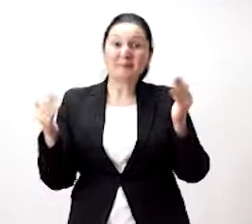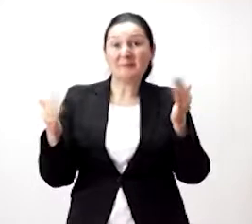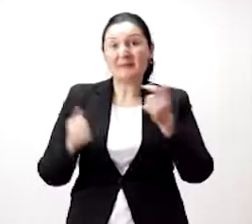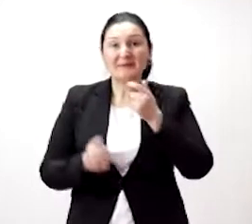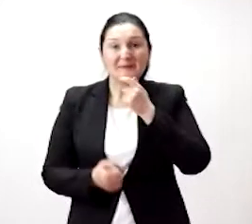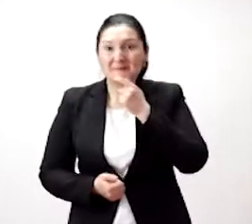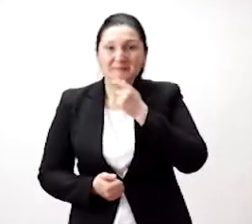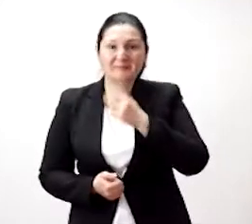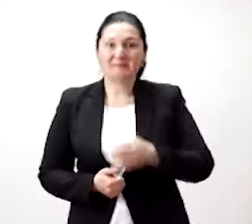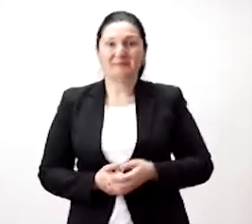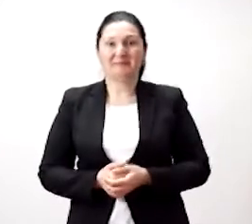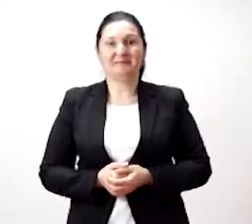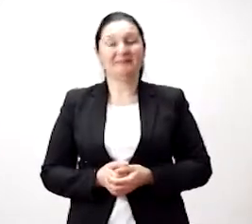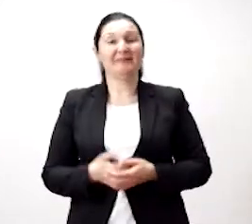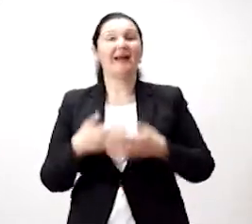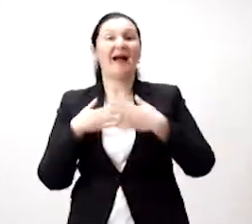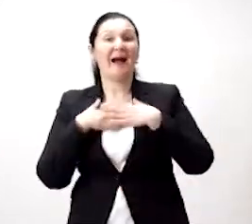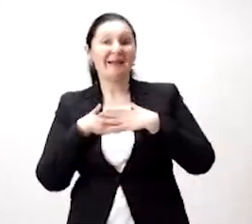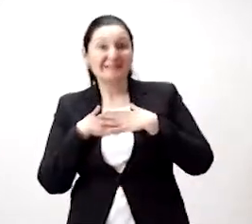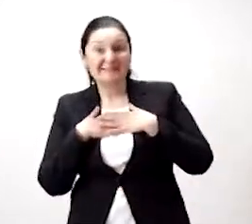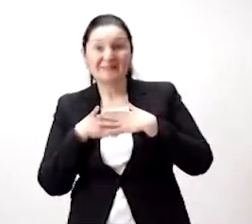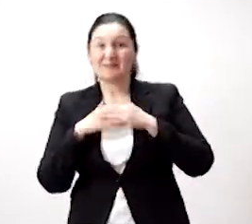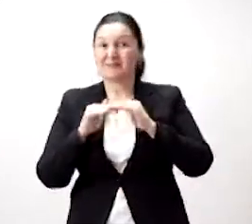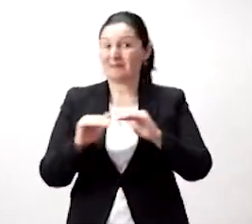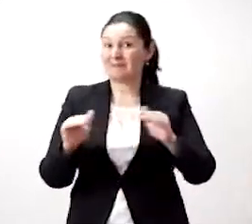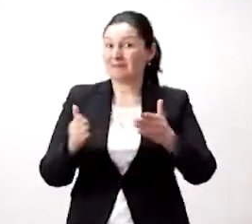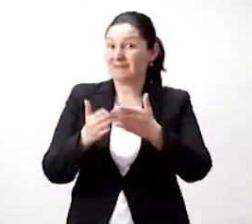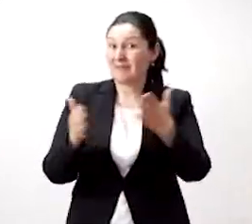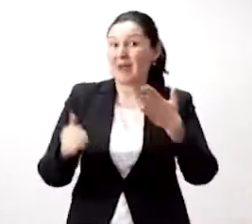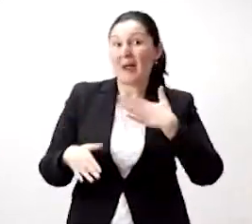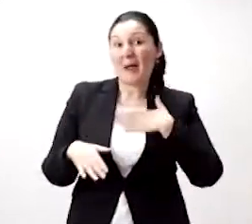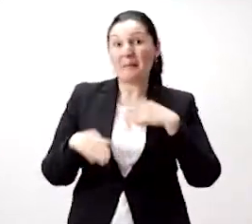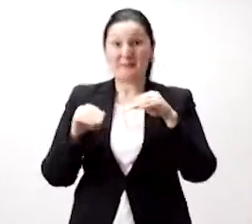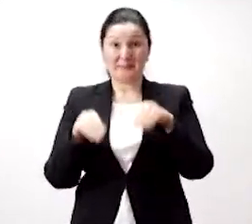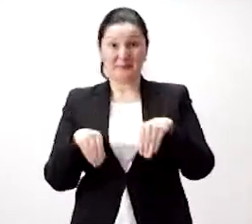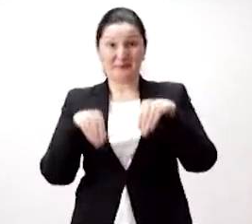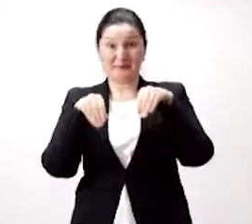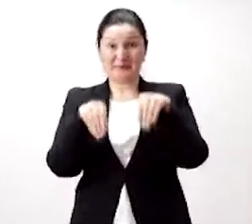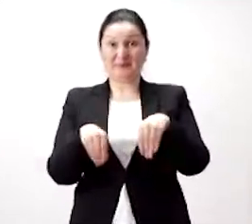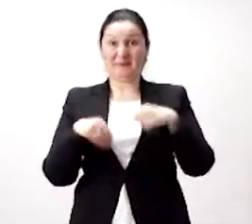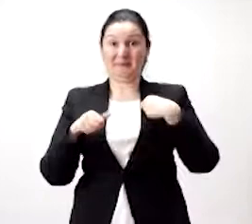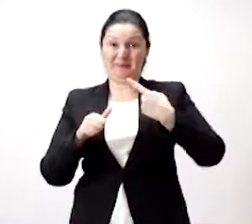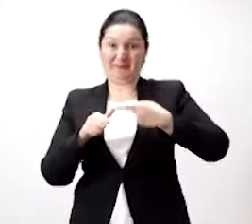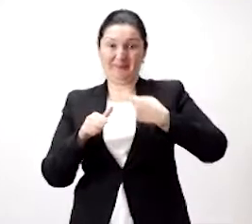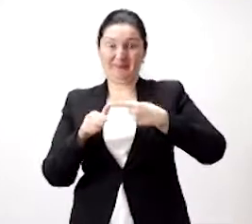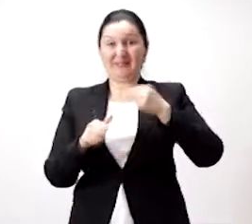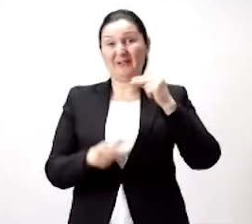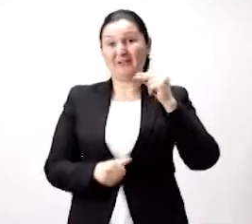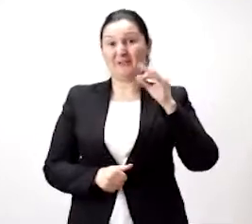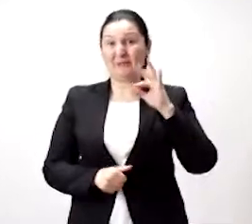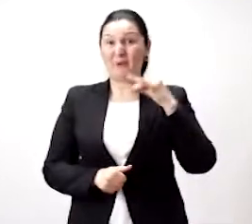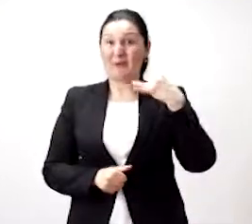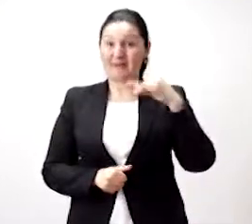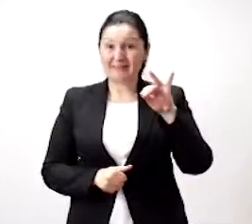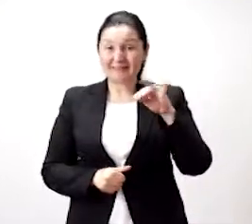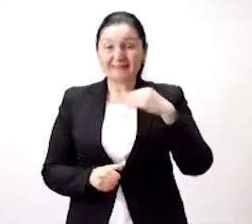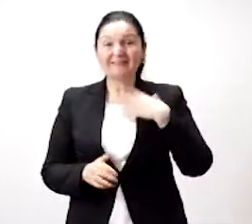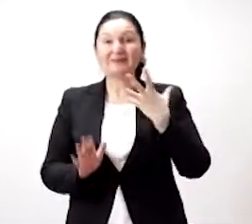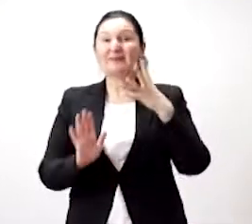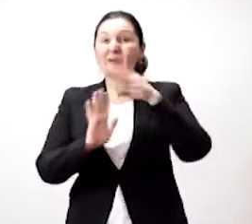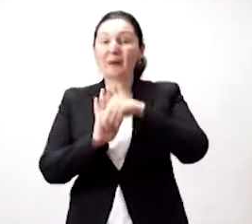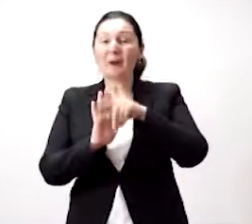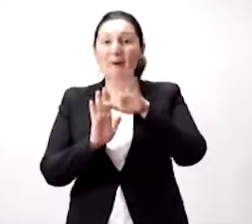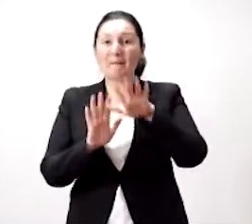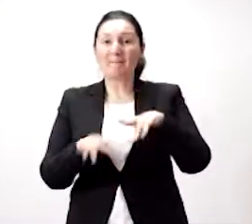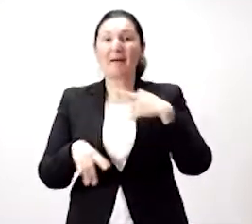Биёед. Салом, бачаҳо. Ман кенгуруча ҳастам. Номам Джой. Дар қитъаи